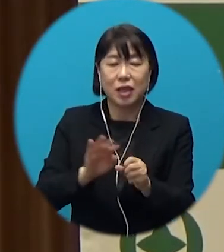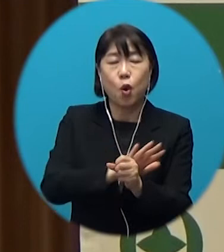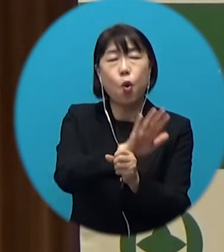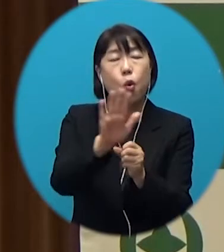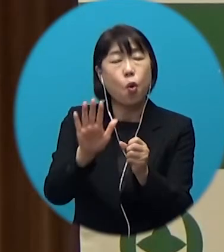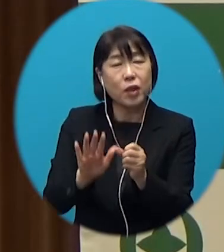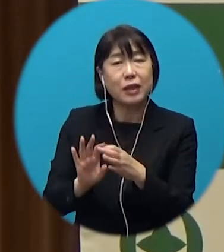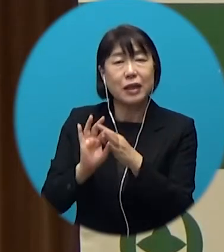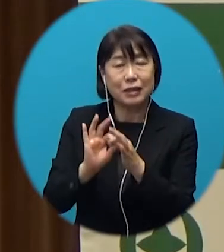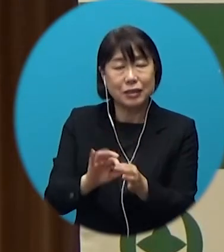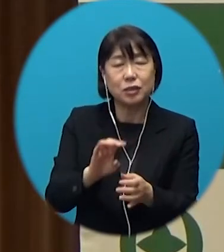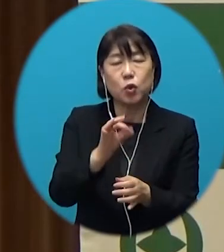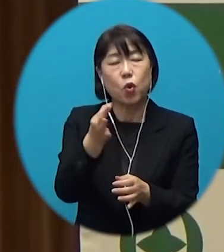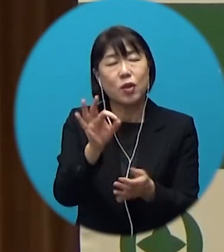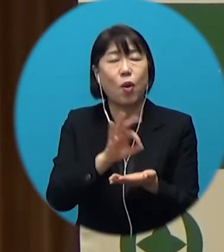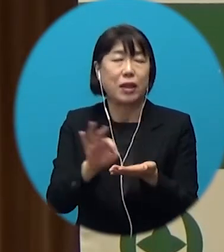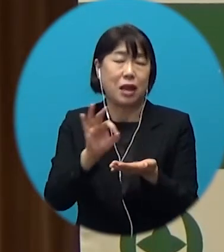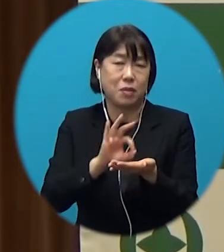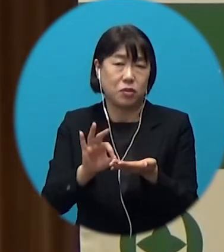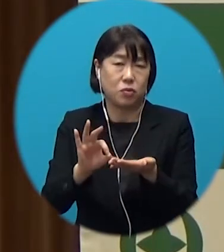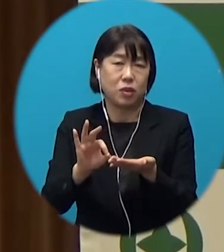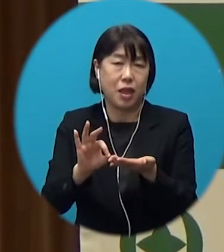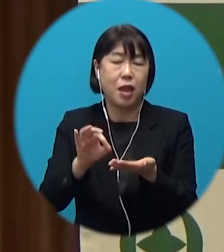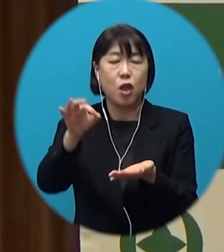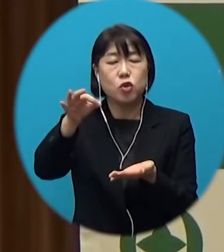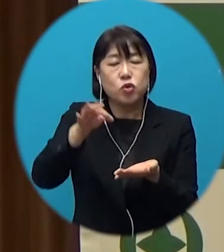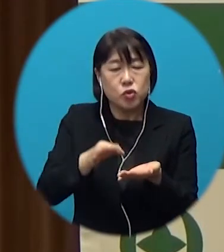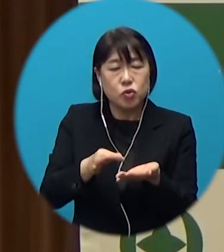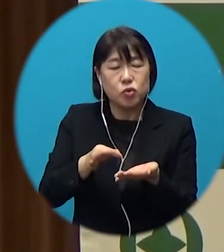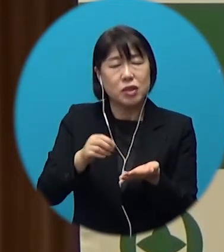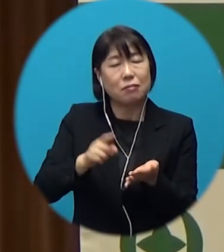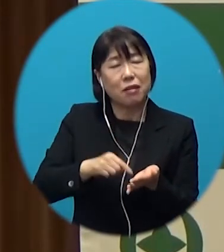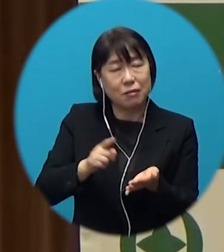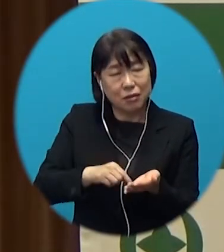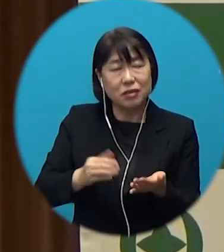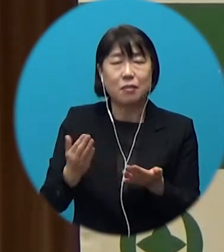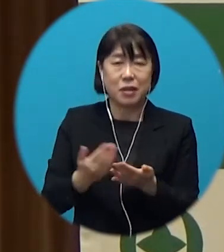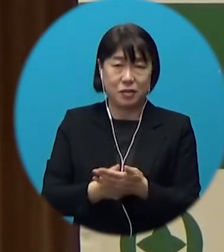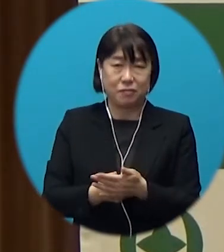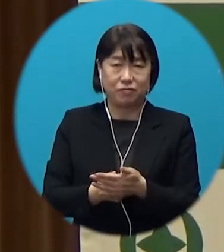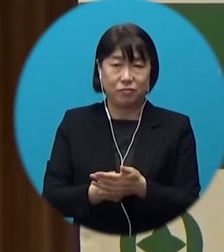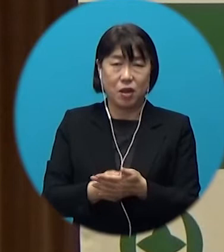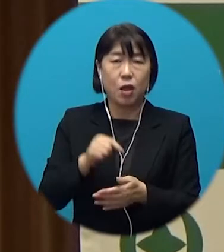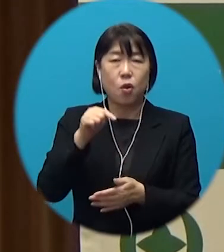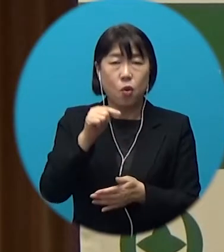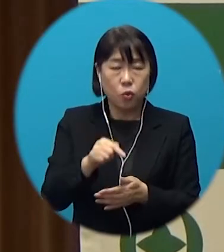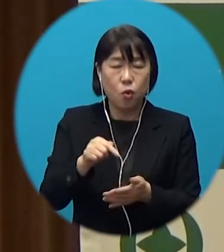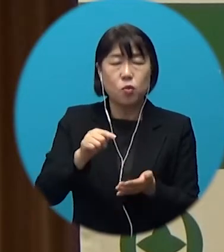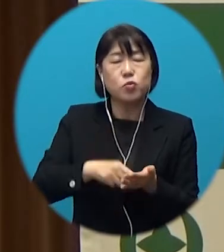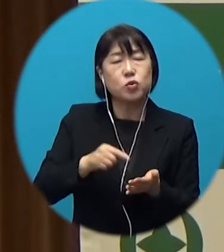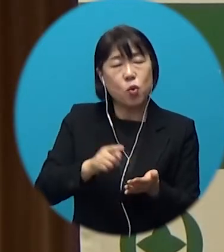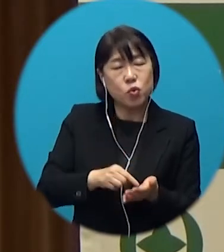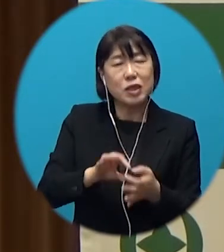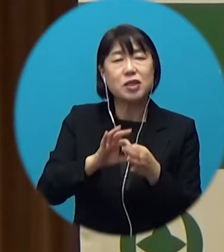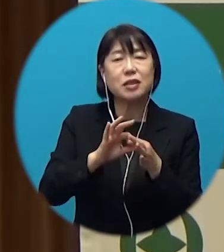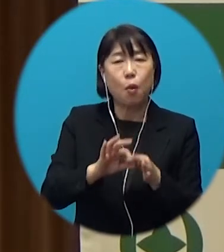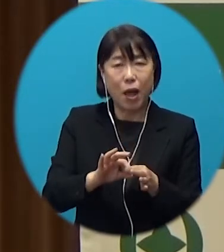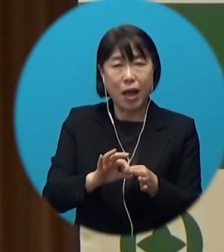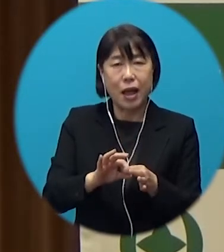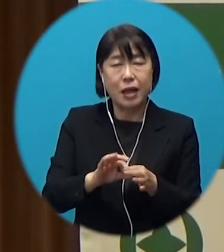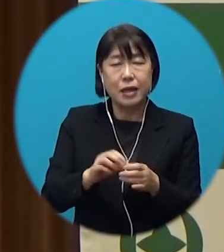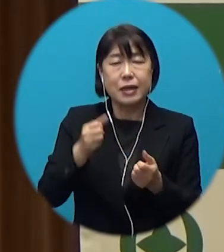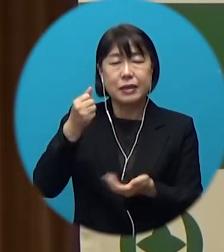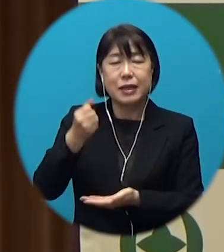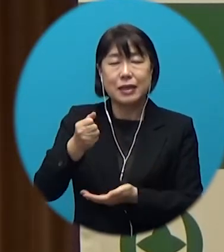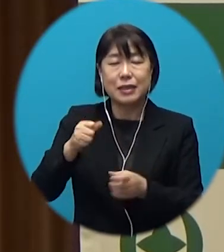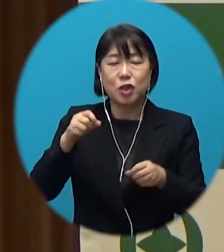ということもありますので、収支不足拡大を起こします。こちらの収支不足につきましては、財政助成基金